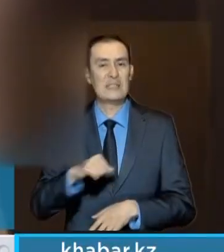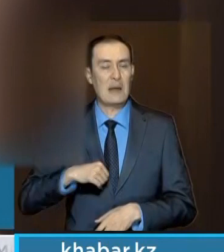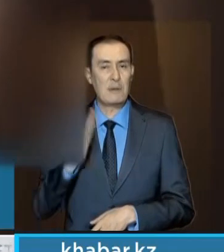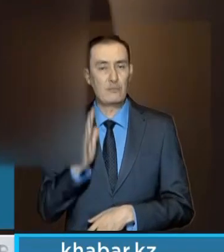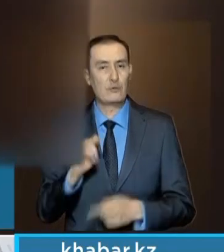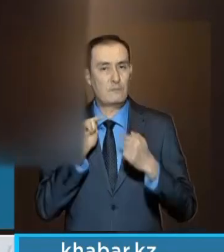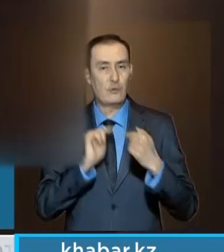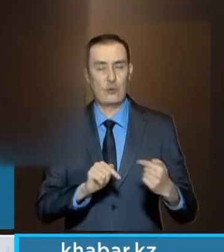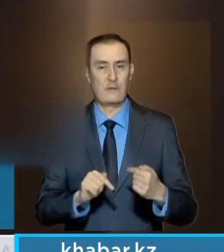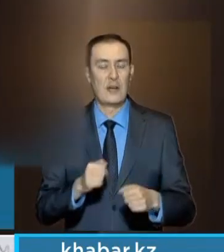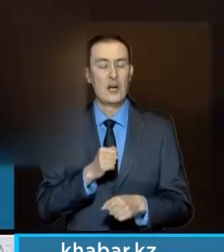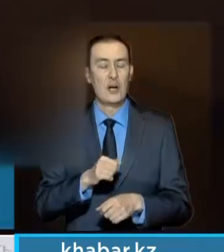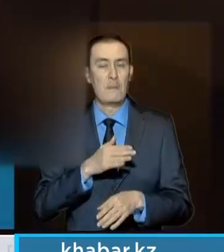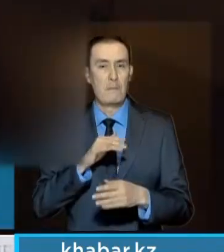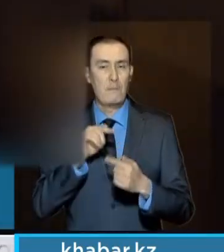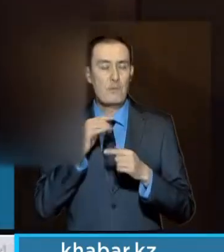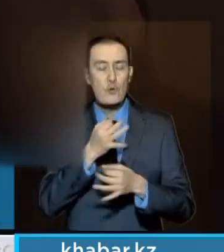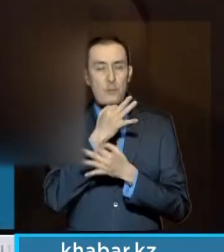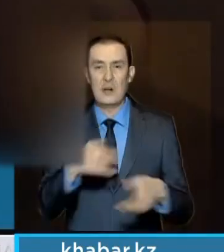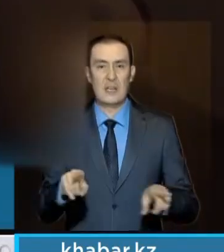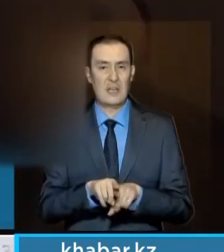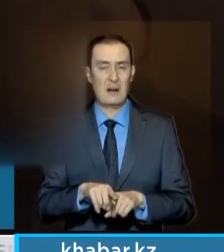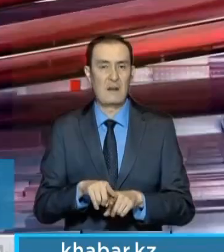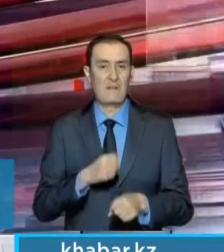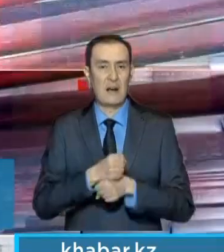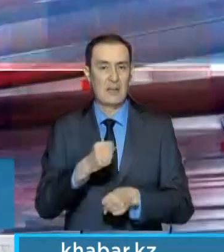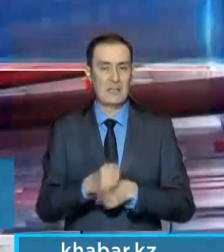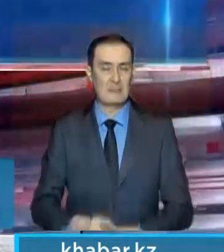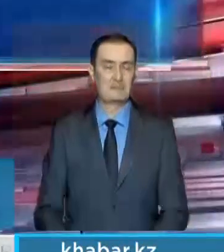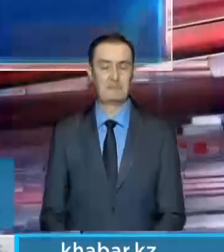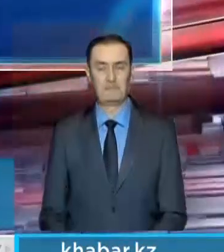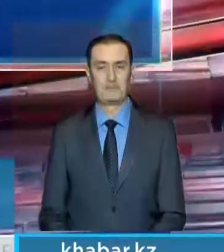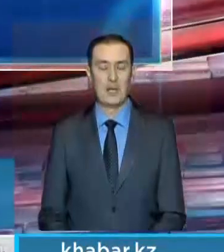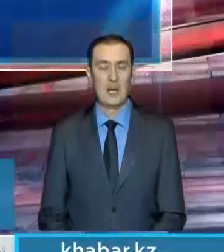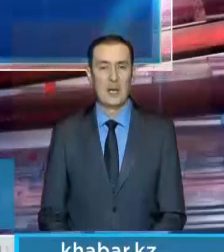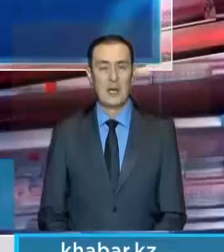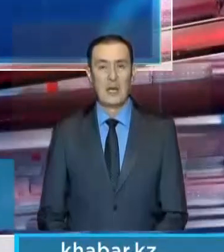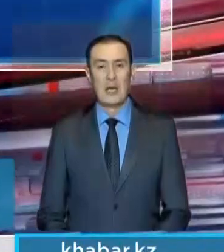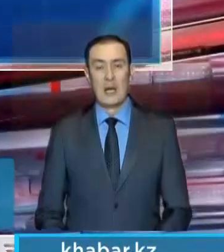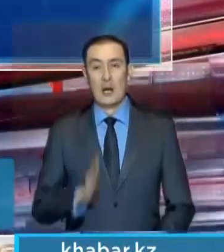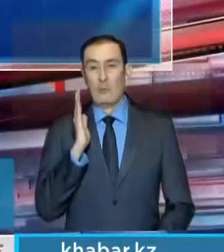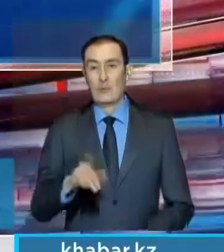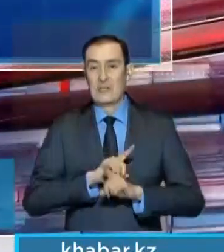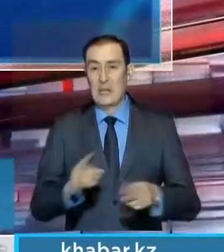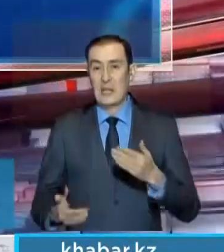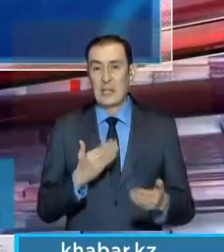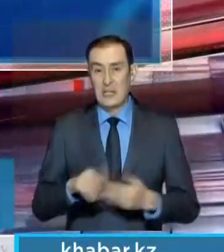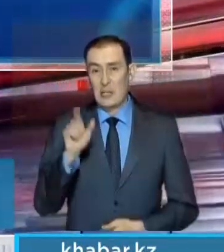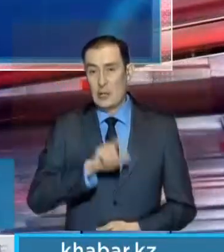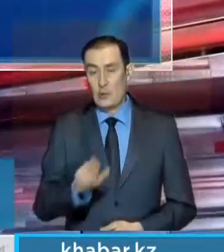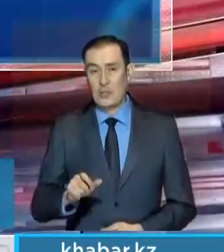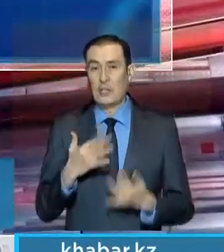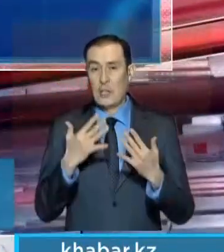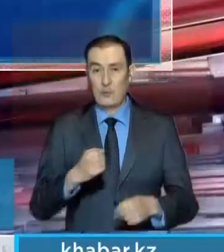неприятия нулевой терпимости К любым подобным формам агрессии согласитесь выглядит странно когда люди с одной стороны